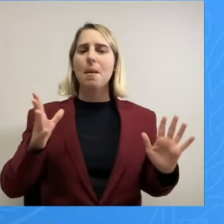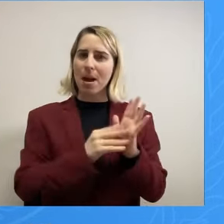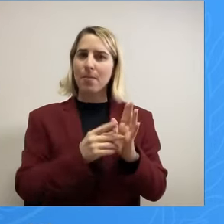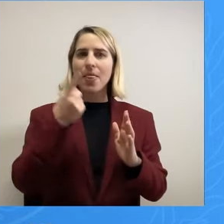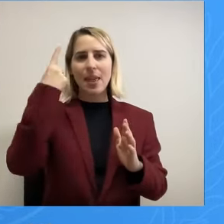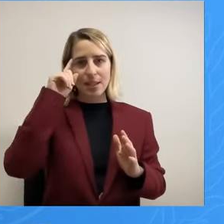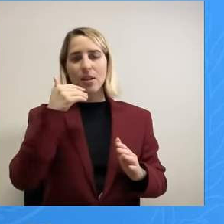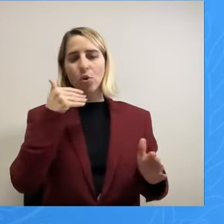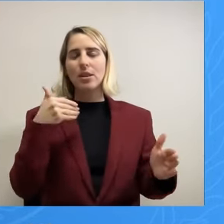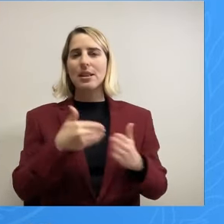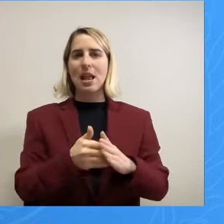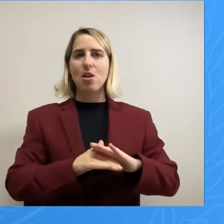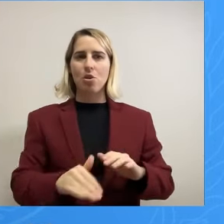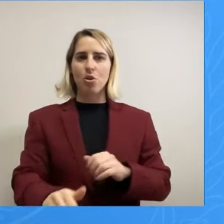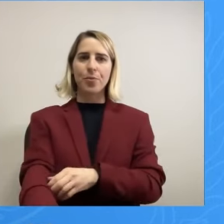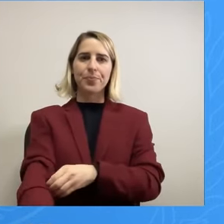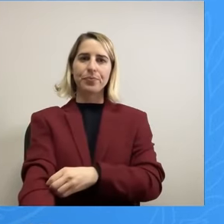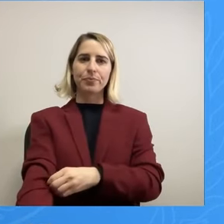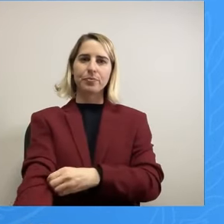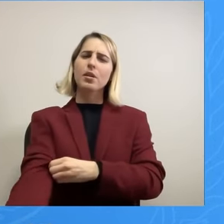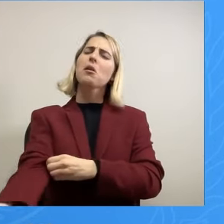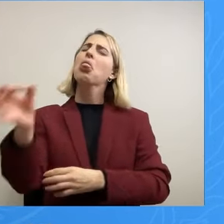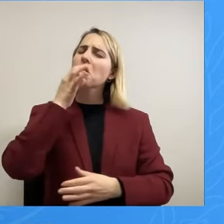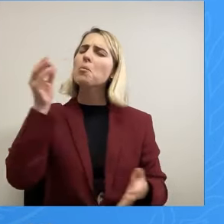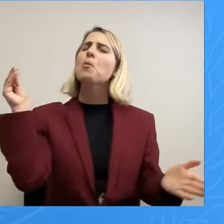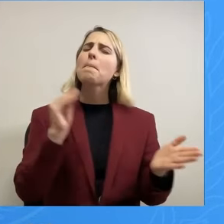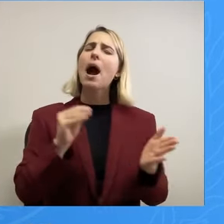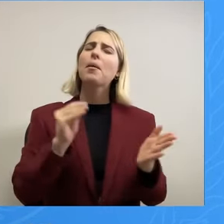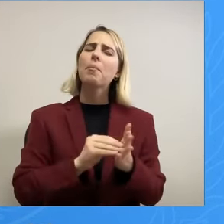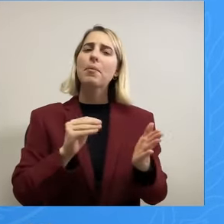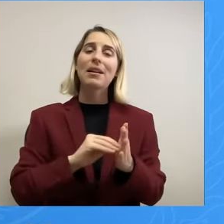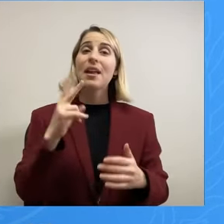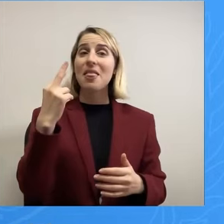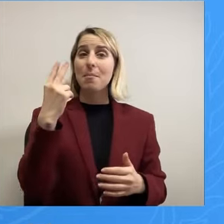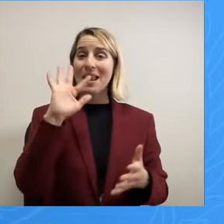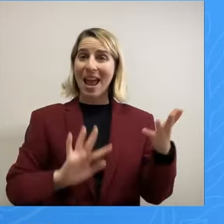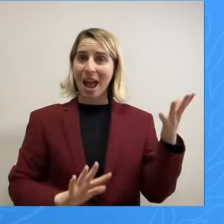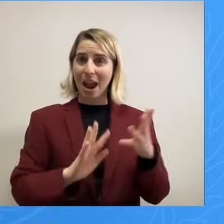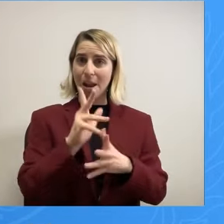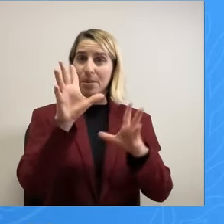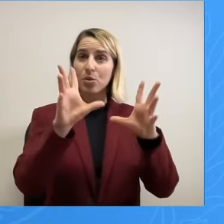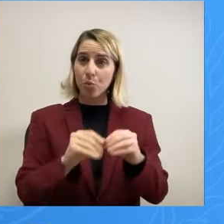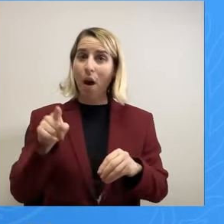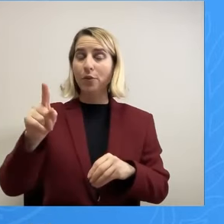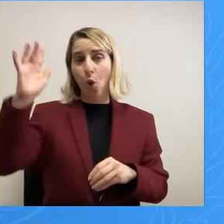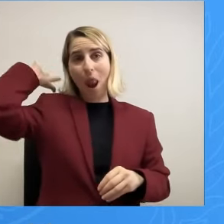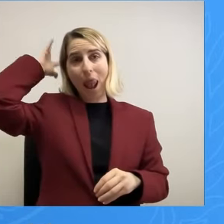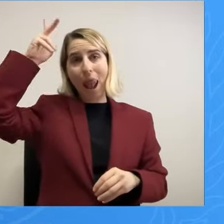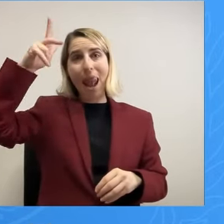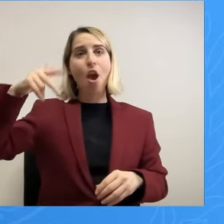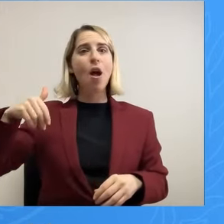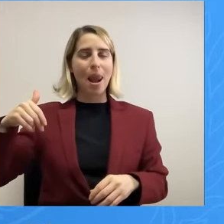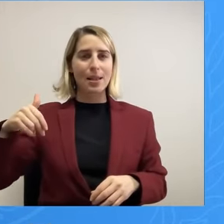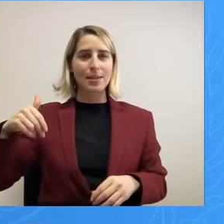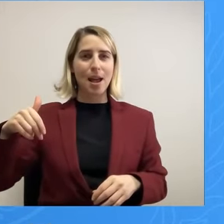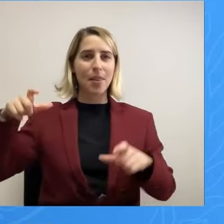και τελειώνω με αυτό, γιατί θα τα λέμε συχνά, ότι η διπλή ανάπλαση όσον αφορά τη λεωφόρο, με βάση τη σύμβαση